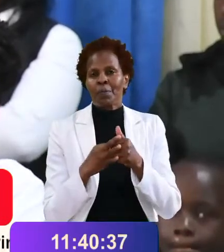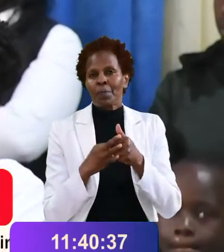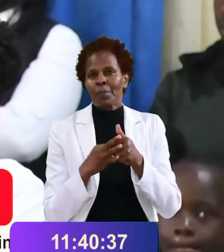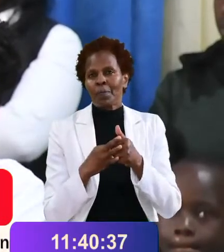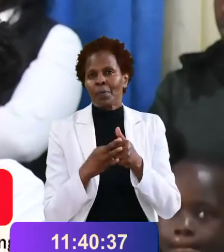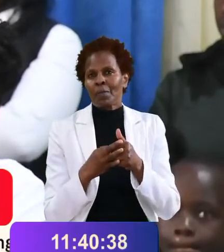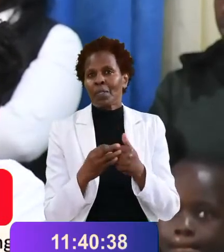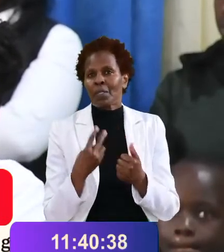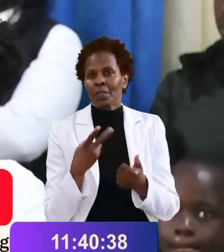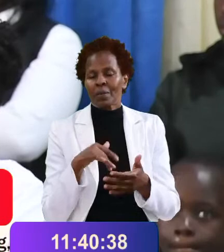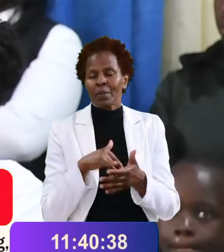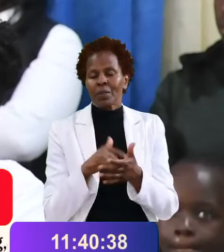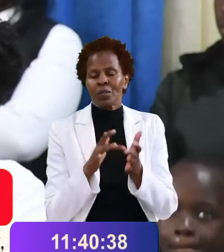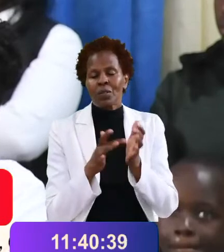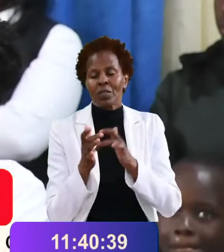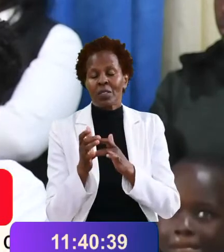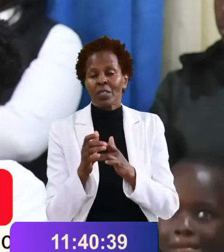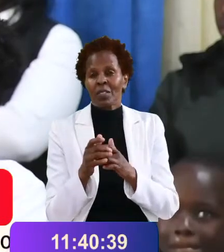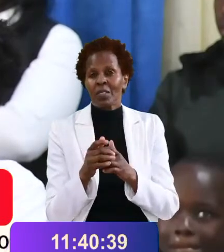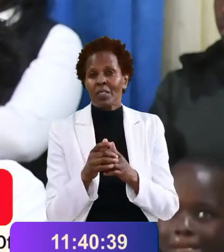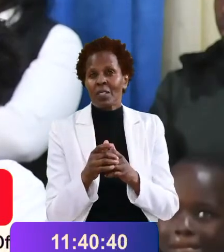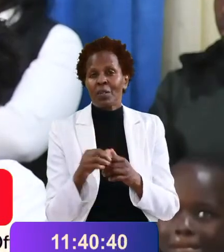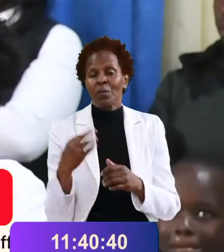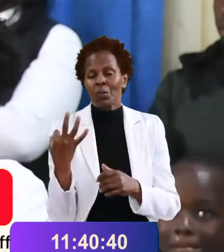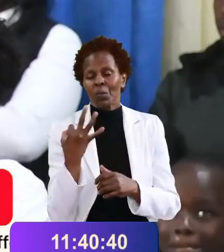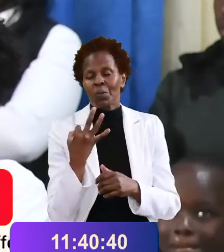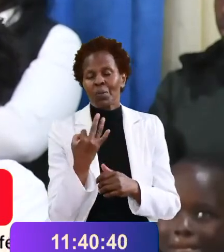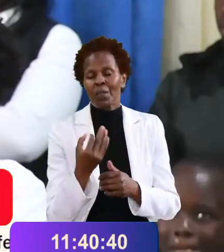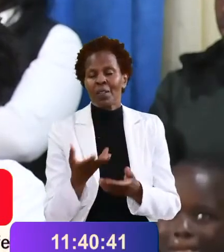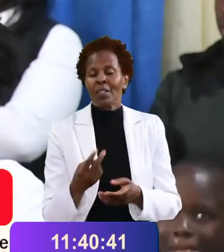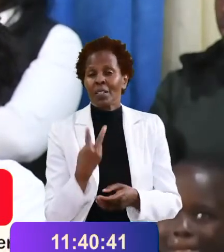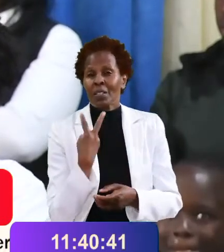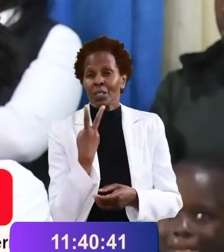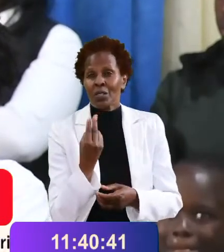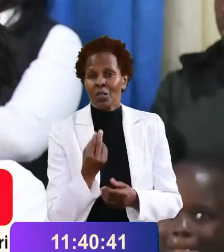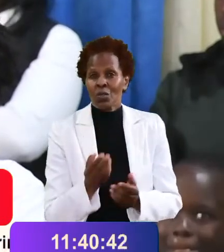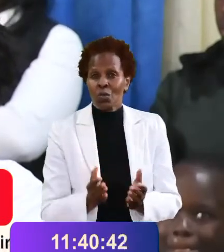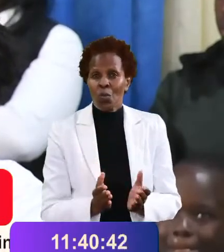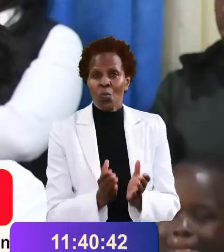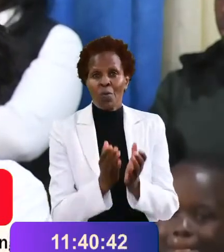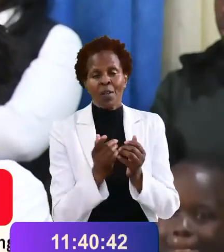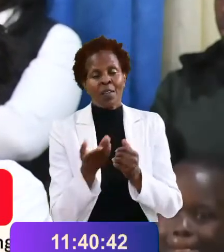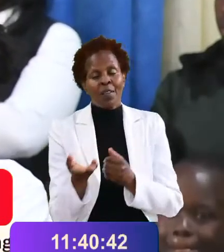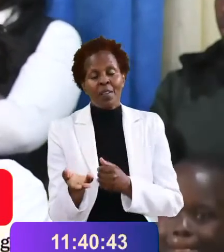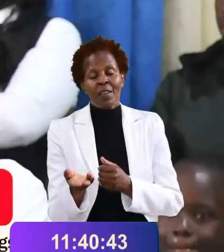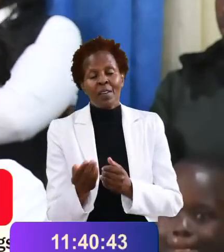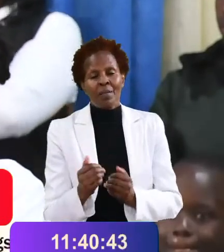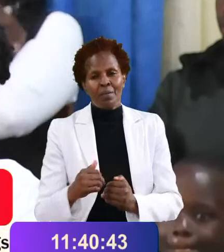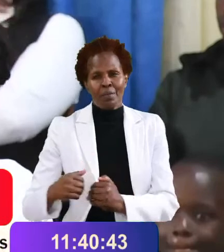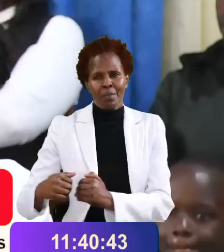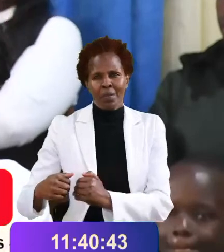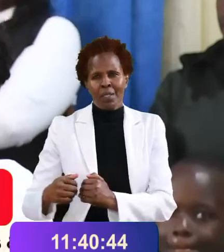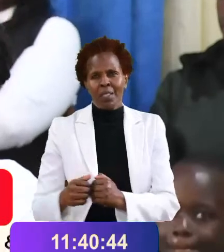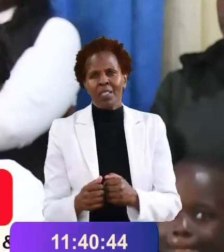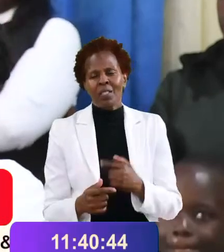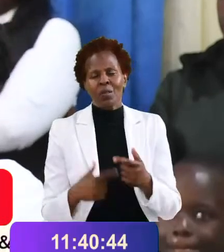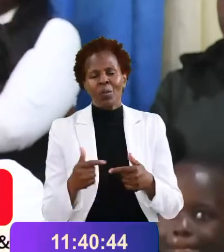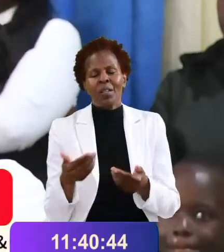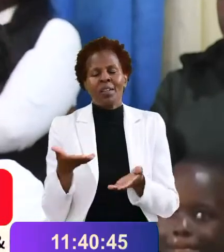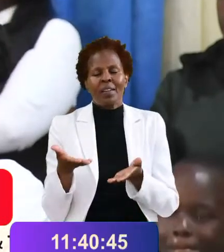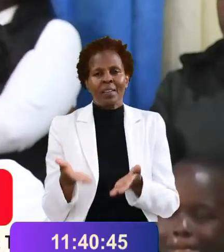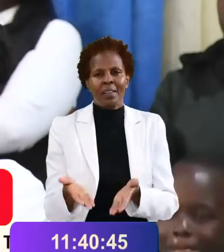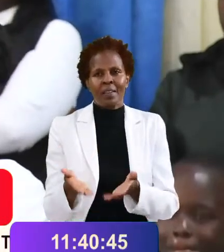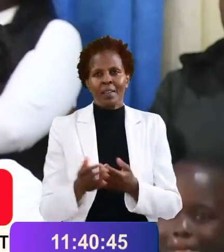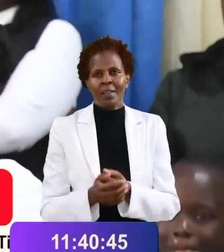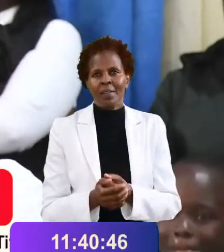Na tunaona kwamba Yesu alipokuwa akihubiri, aliona merikebu mbili pale kando, na akaenda kwenye merikebu la